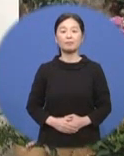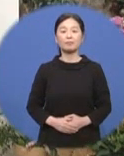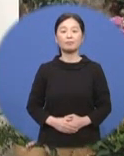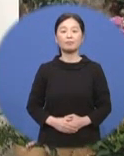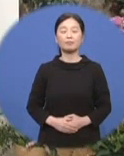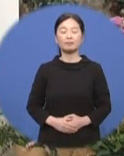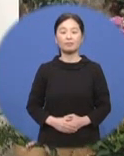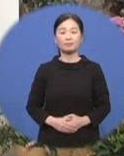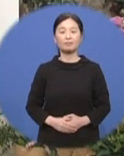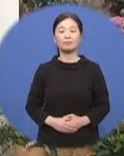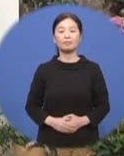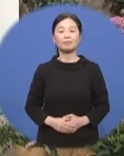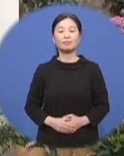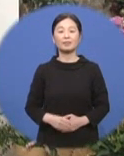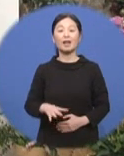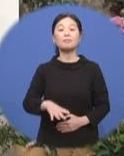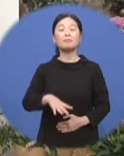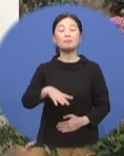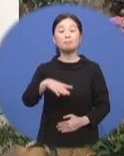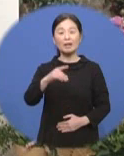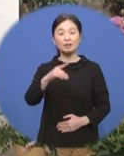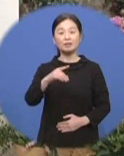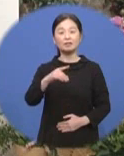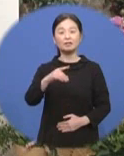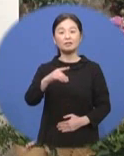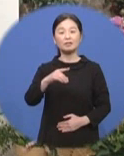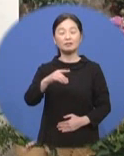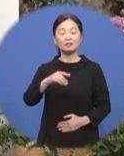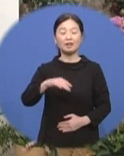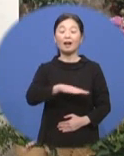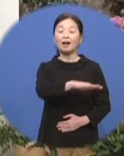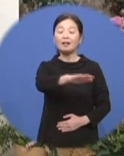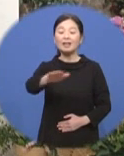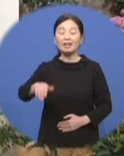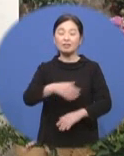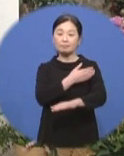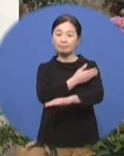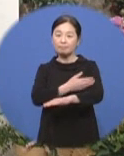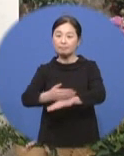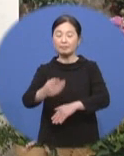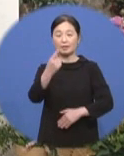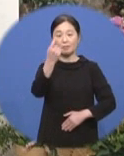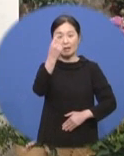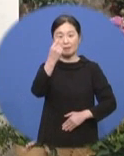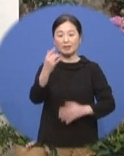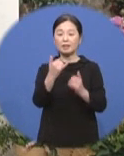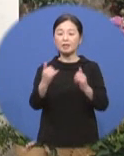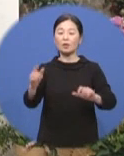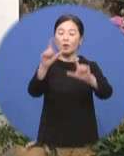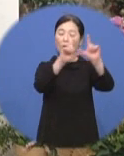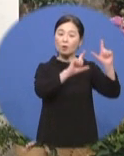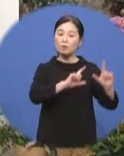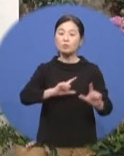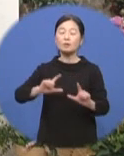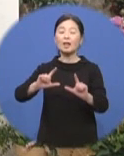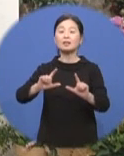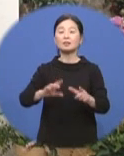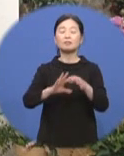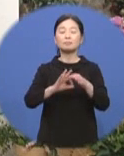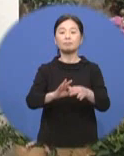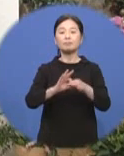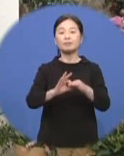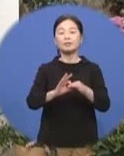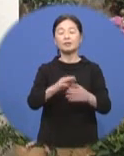紀の国21、前半は大地の成り立ちを学び人の暮らしとの関わりを実感するために開催